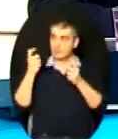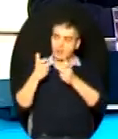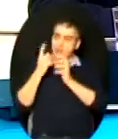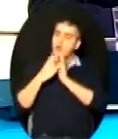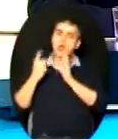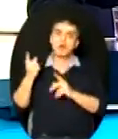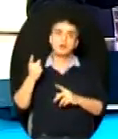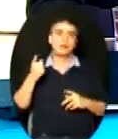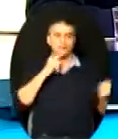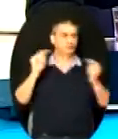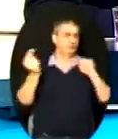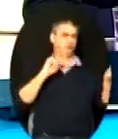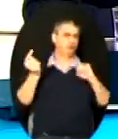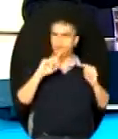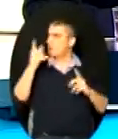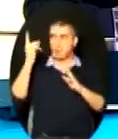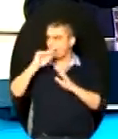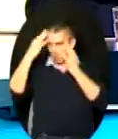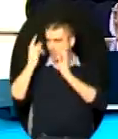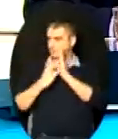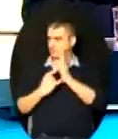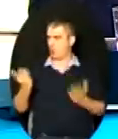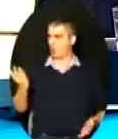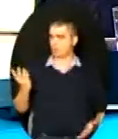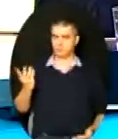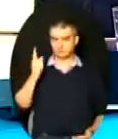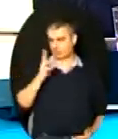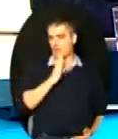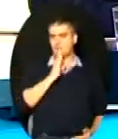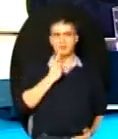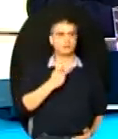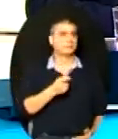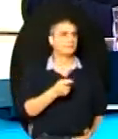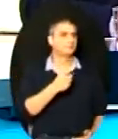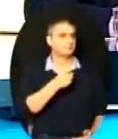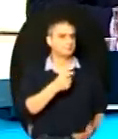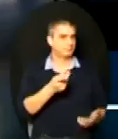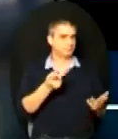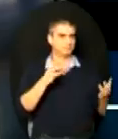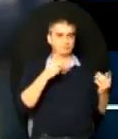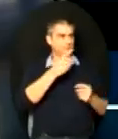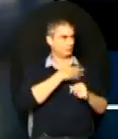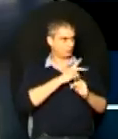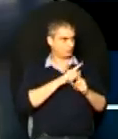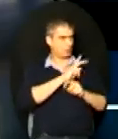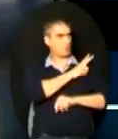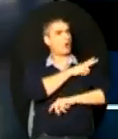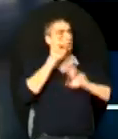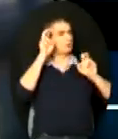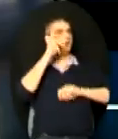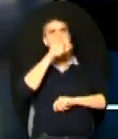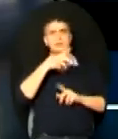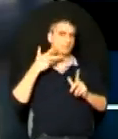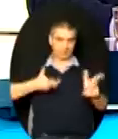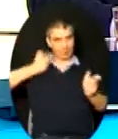שלכם. הרצון שלכם לא בהכרח מכבדים את המחשבות. זה מה שאתה רוצה. אני רוצה עוד. אדם ירה, לקח נשק וירה.